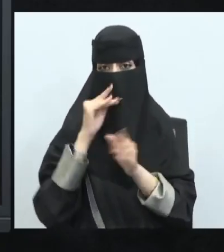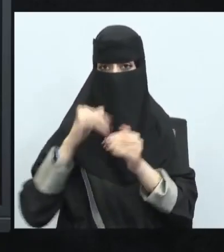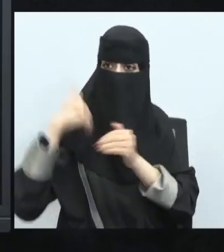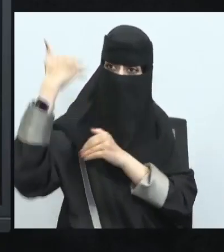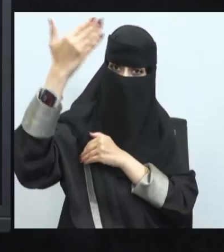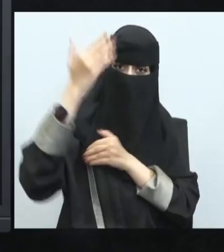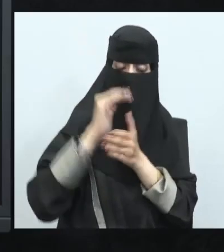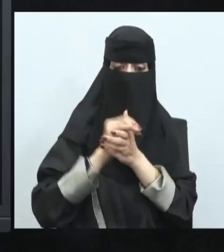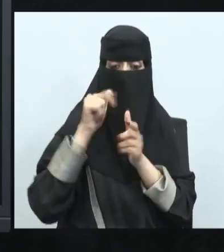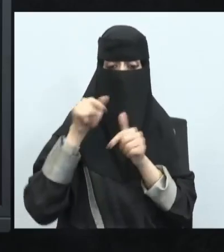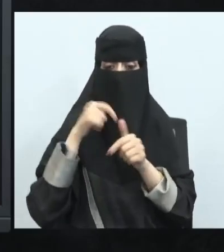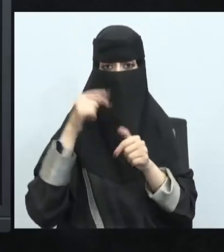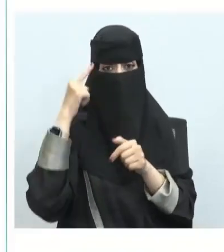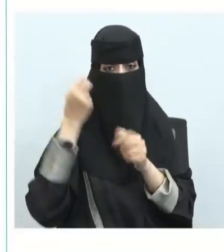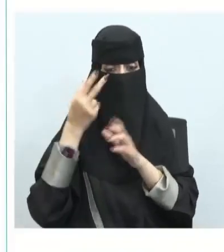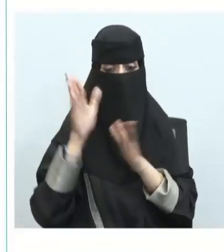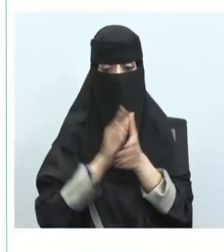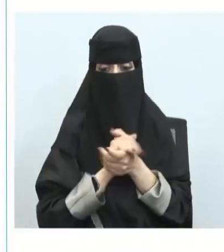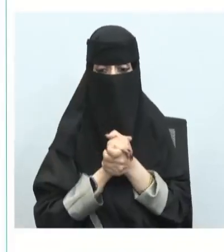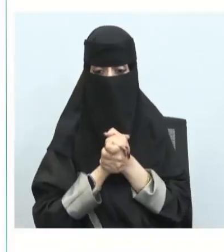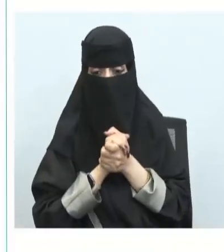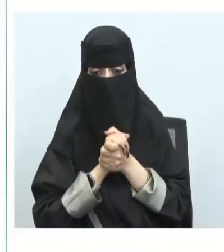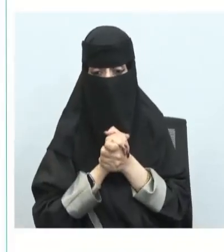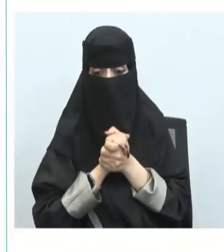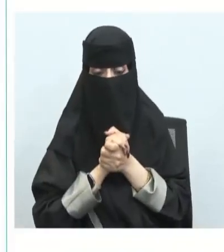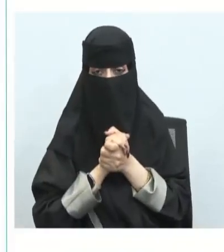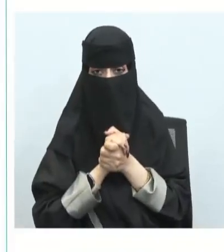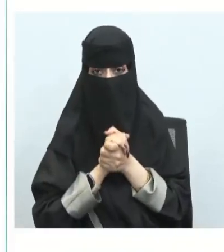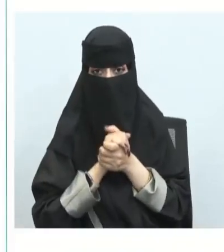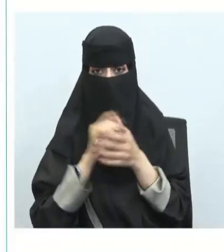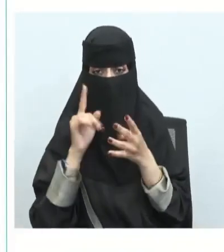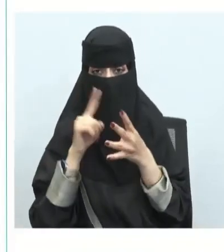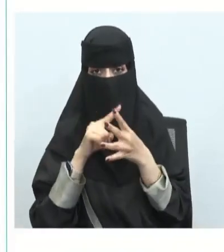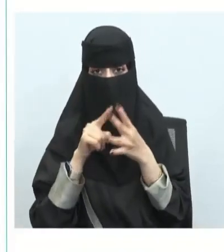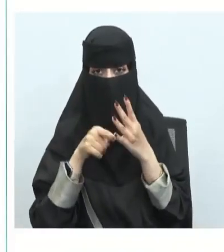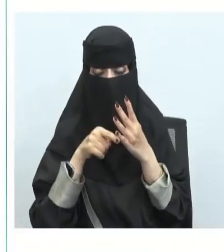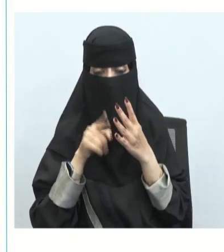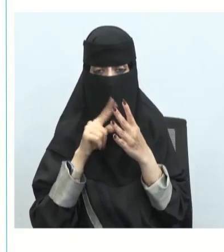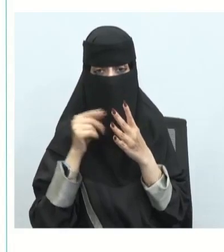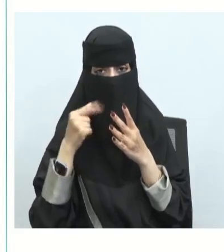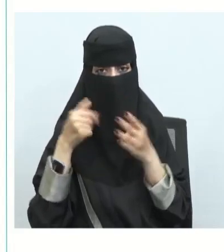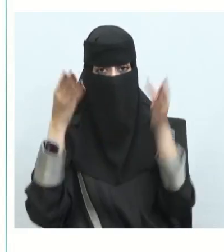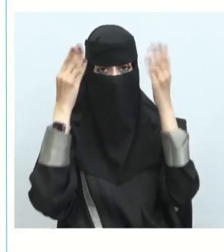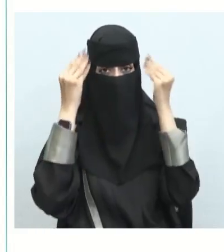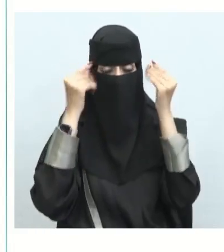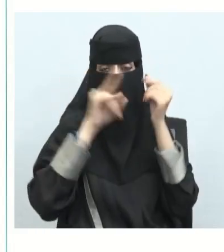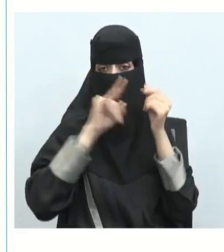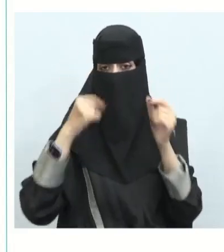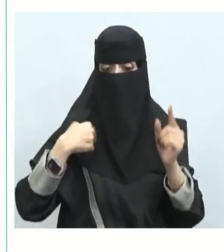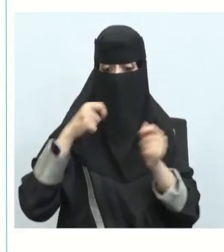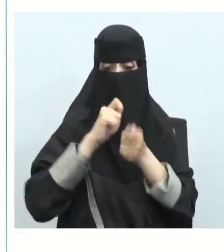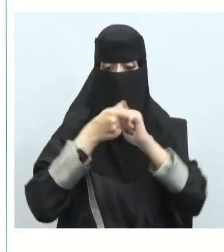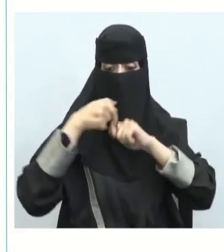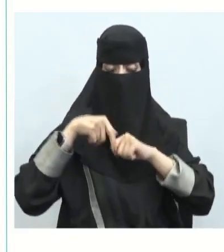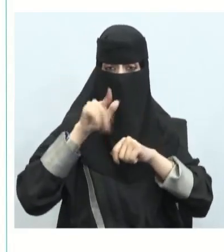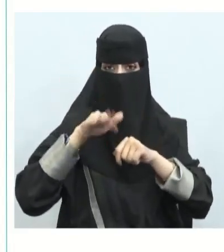قادم الايام وطرح الافكار الخطوه الرابعه هو التثقيف لا يحدث التغيير